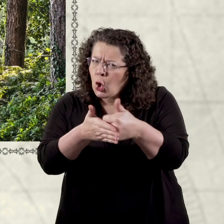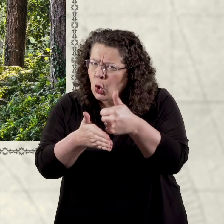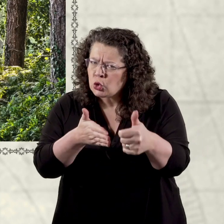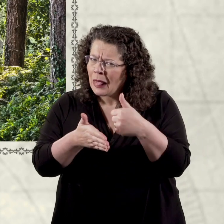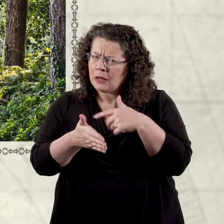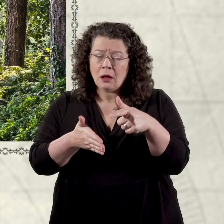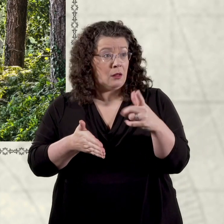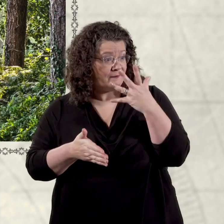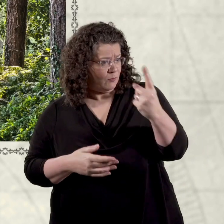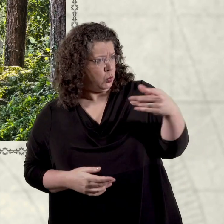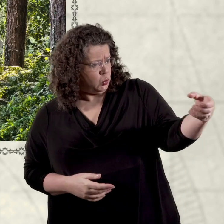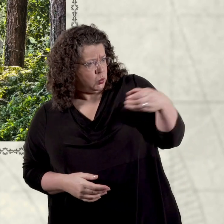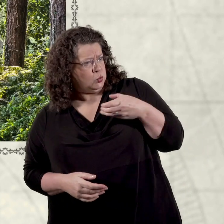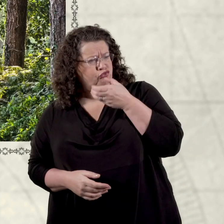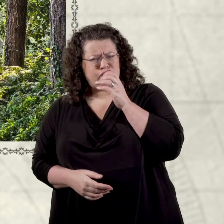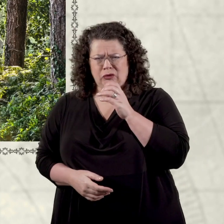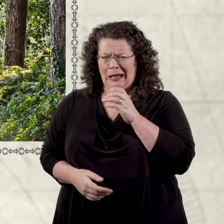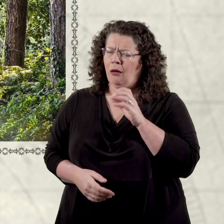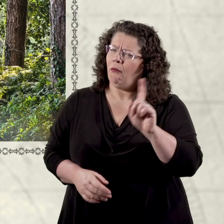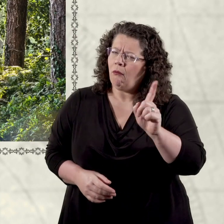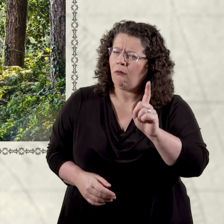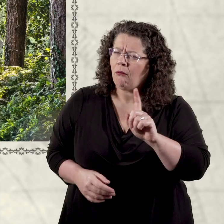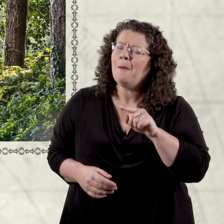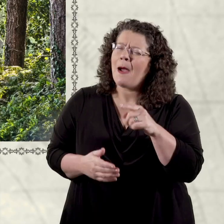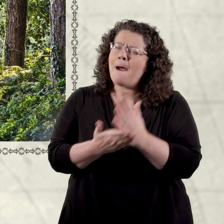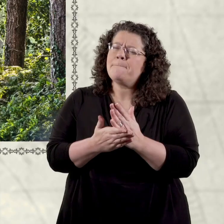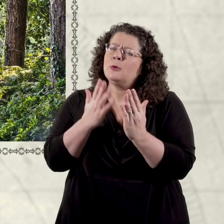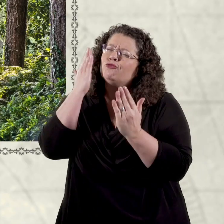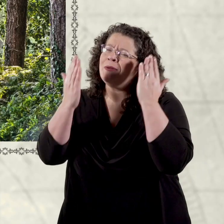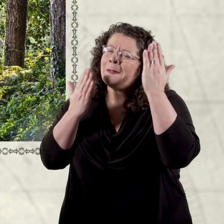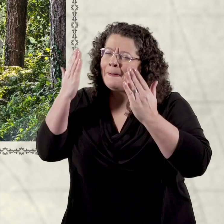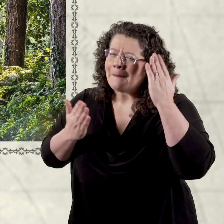Dwi ddim fel arfer yn cymryd diod gyn bobl ddiarth, ond